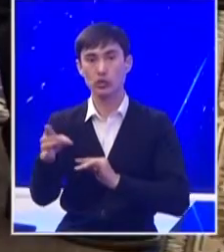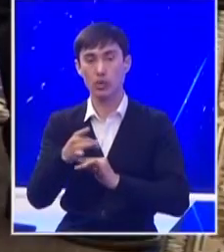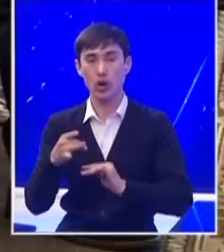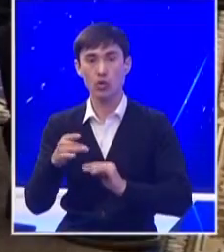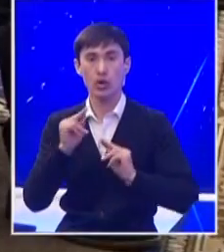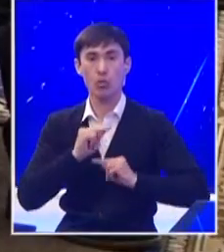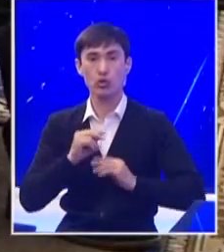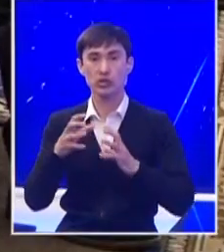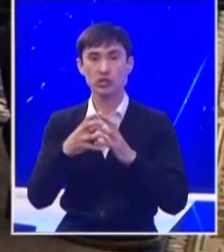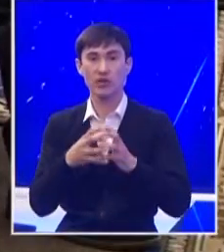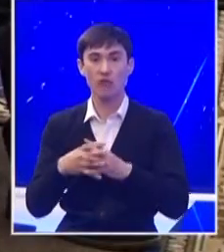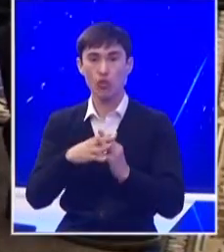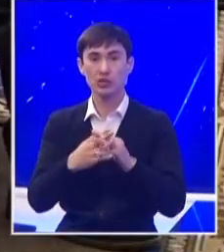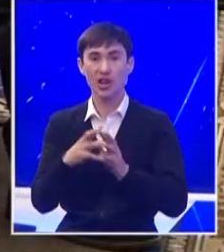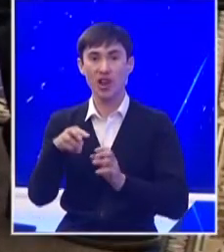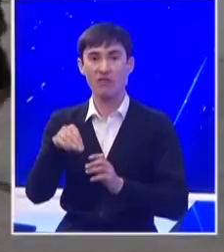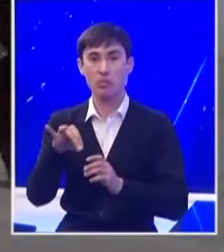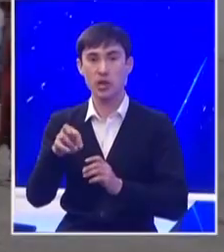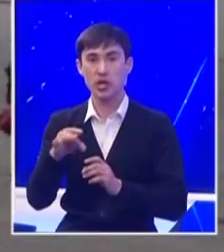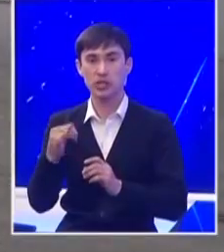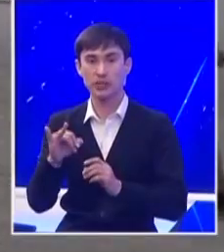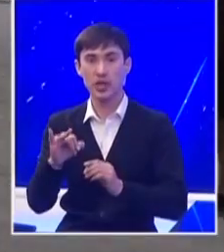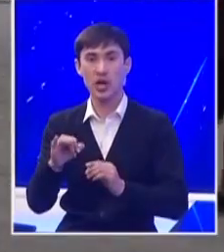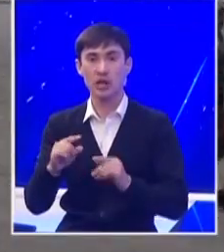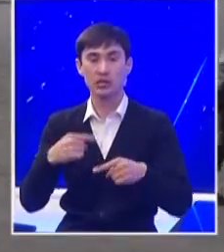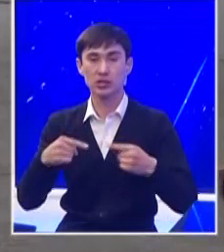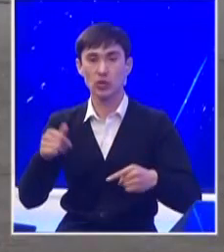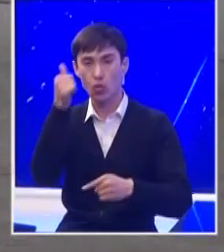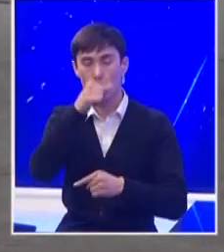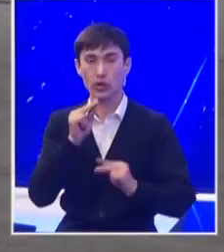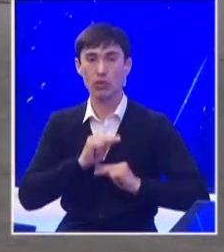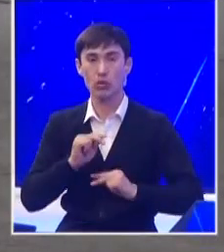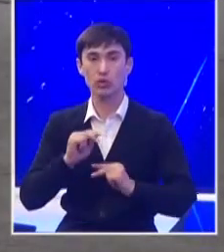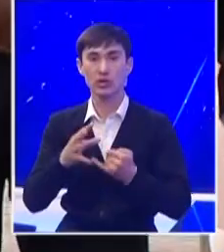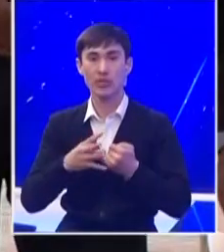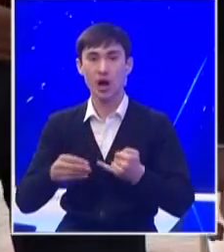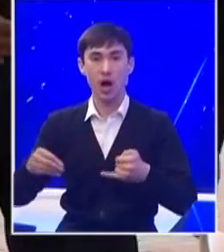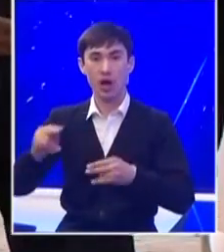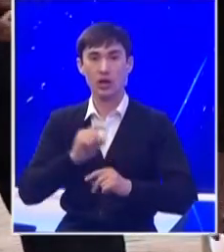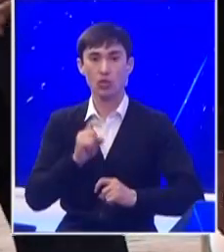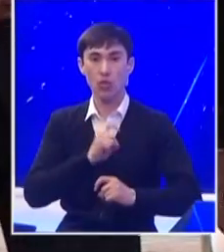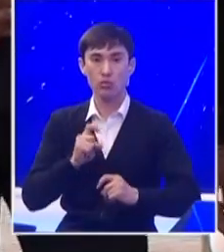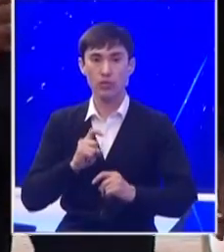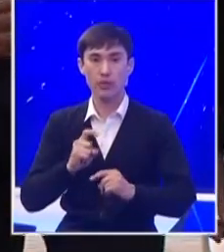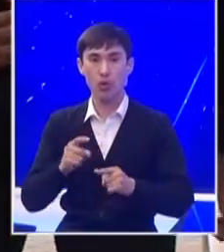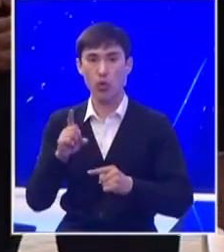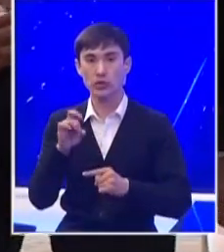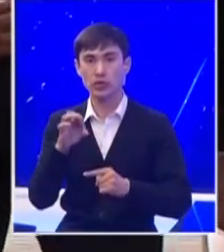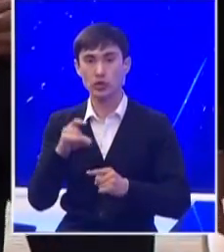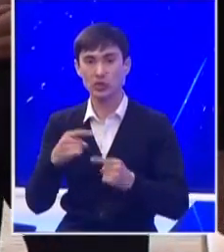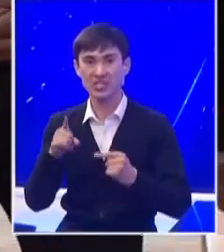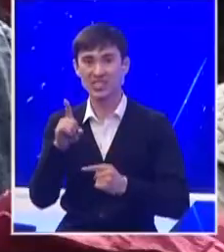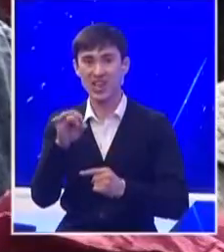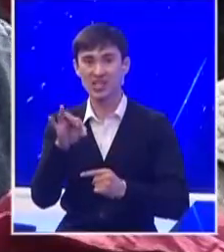рабочим совхоза «Левобережный». В разные годы работал агрономом хозрасчетного участка «Зеленстрой» в городе Семей,